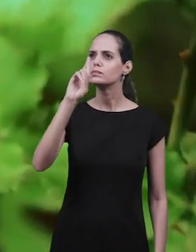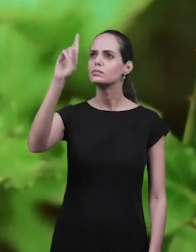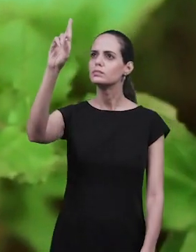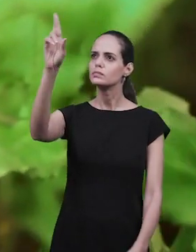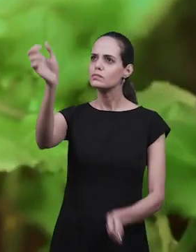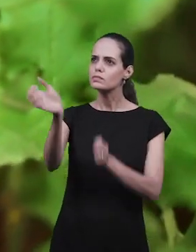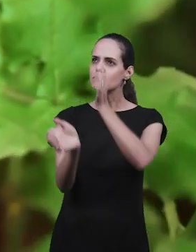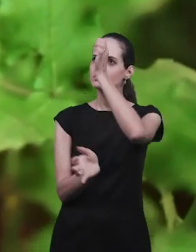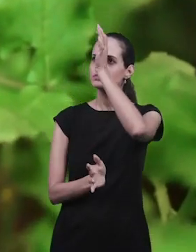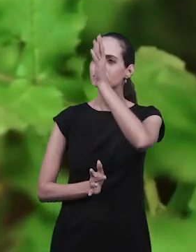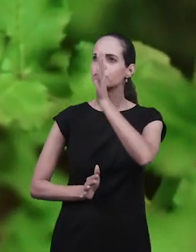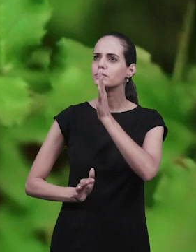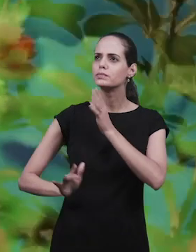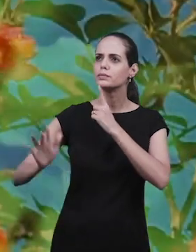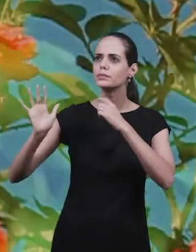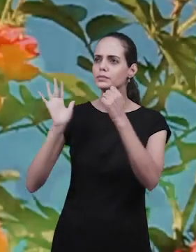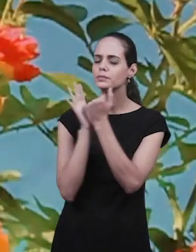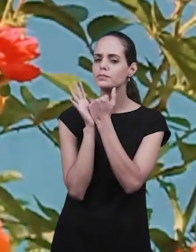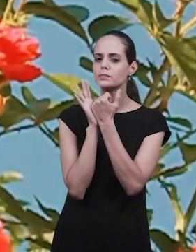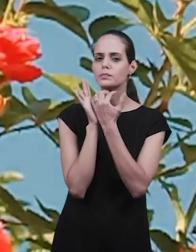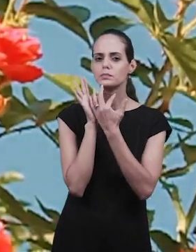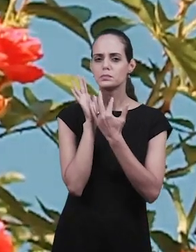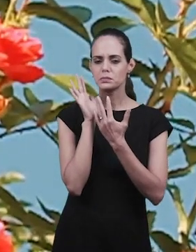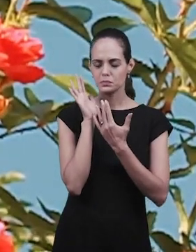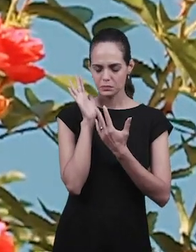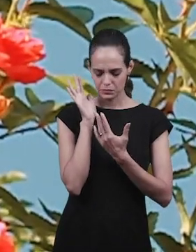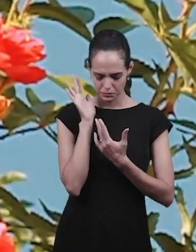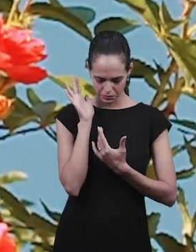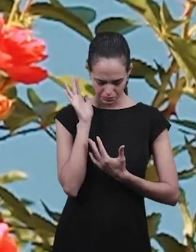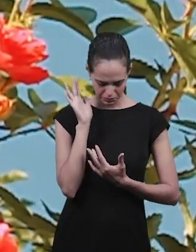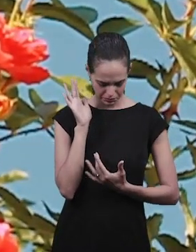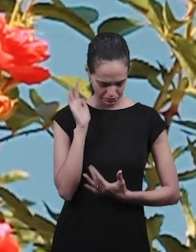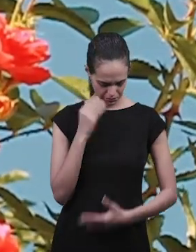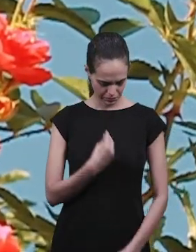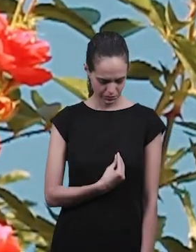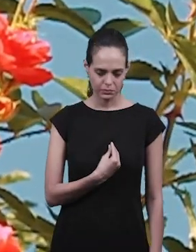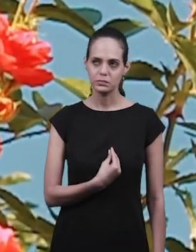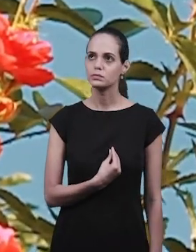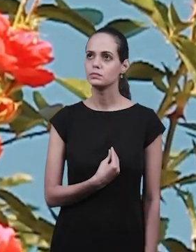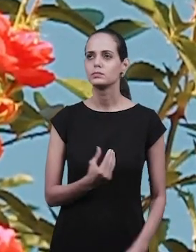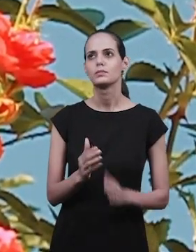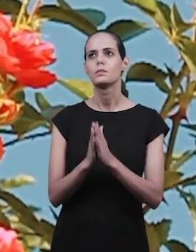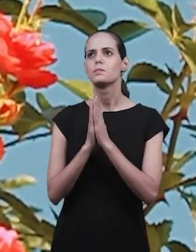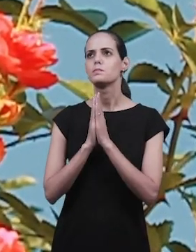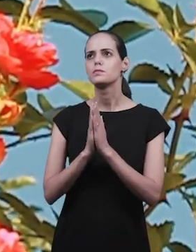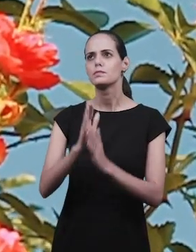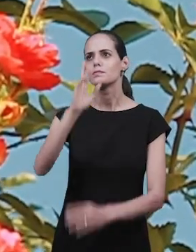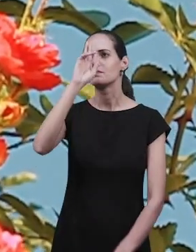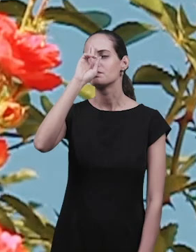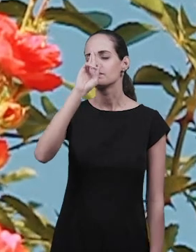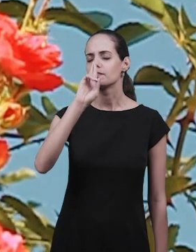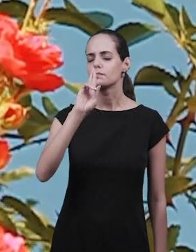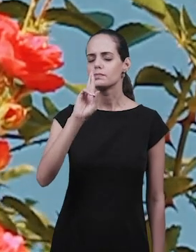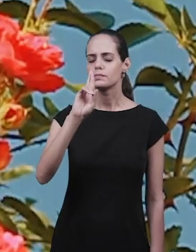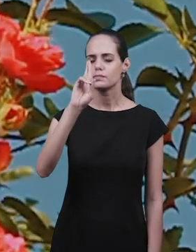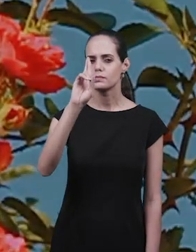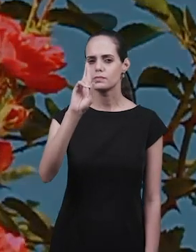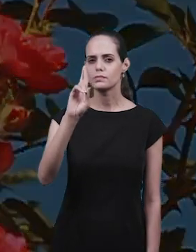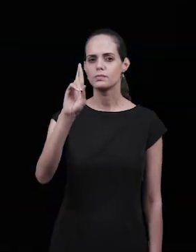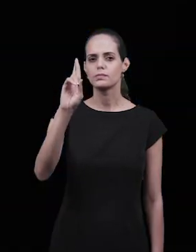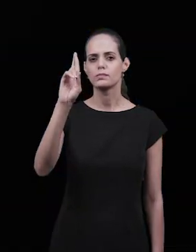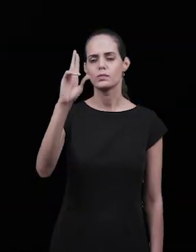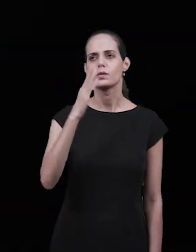Derrama do teu sangue sobre mim, ó Senhor.